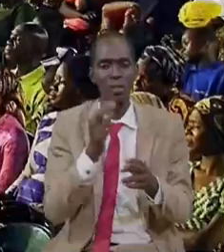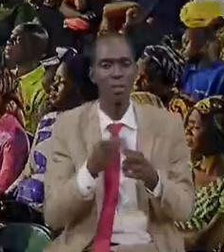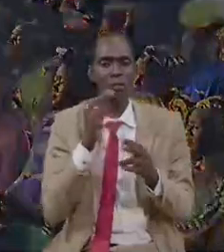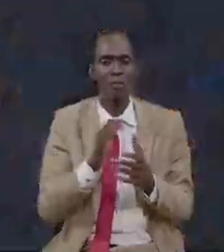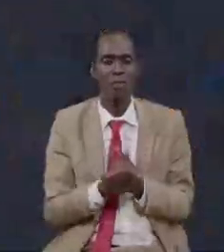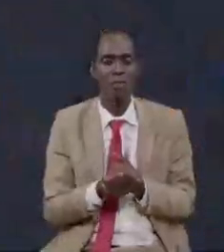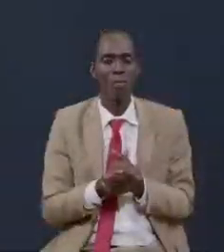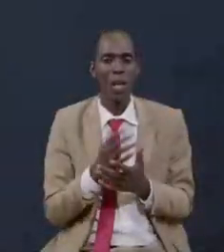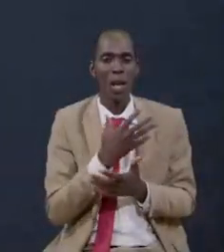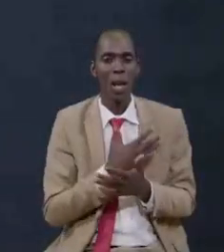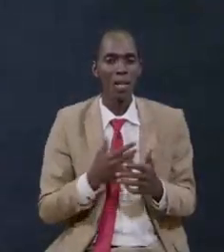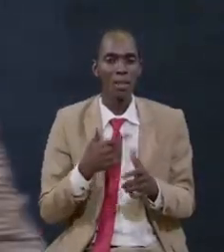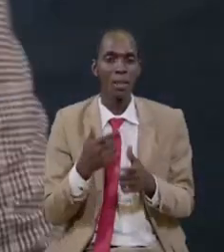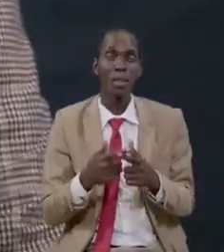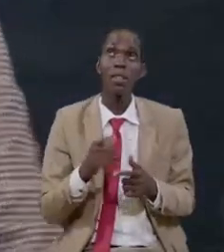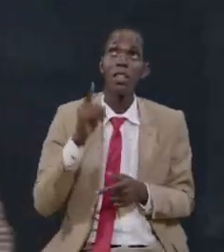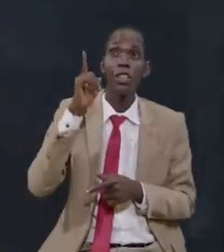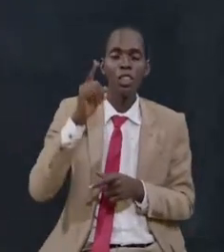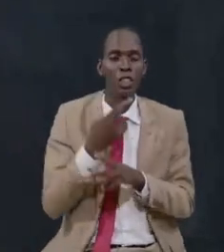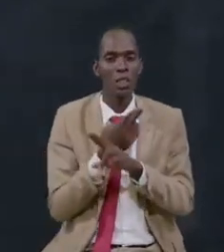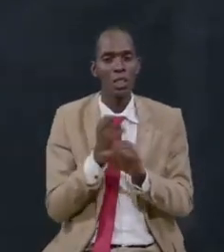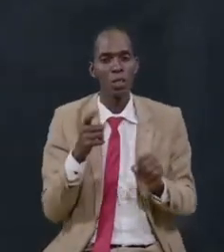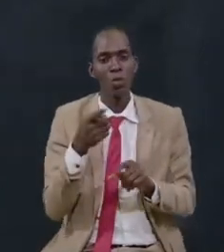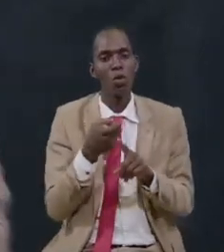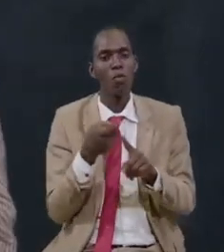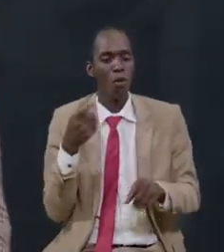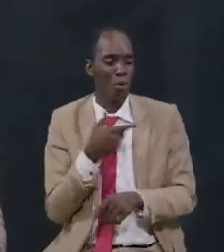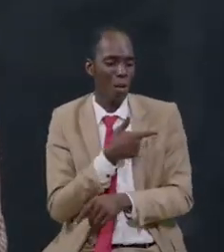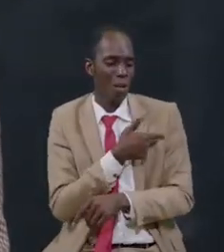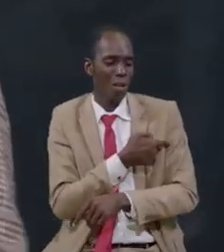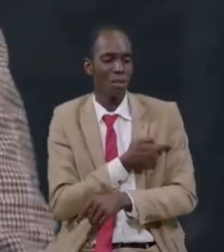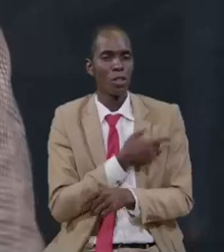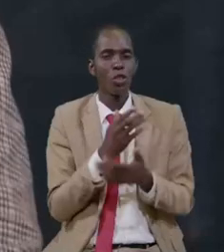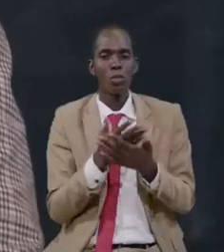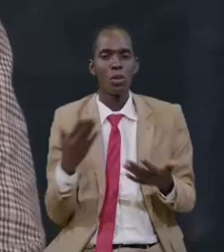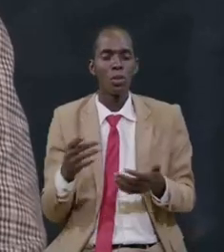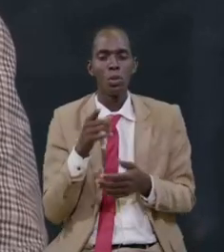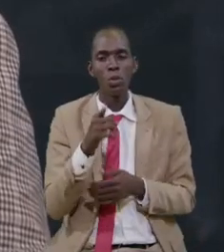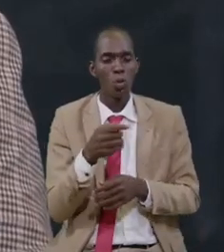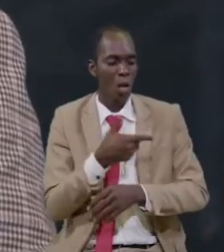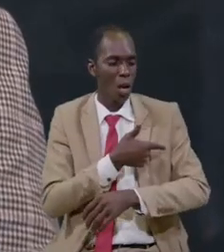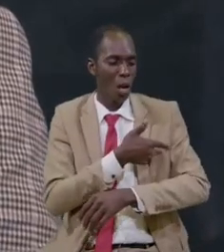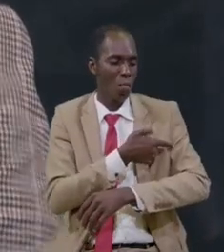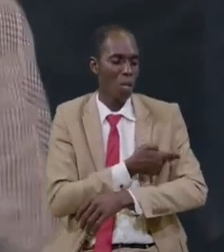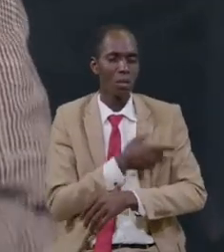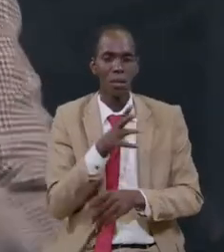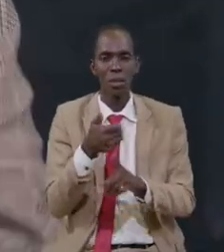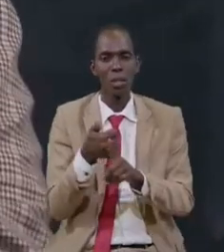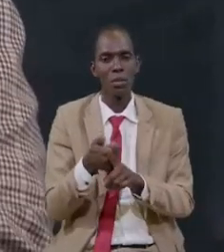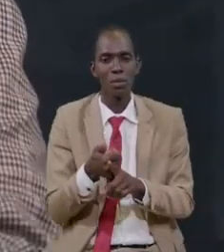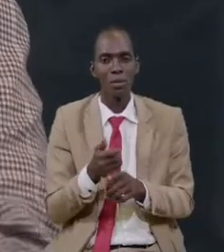Ensuite, il te rachète des substances. Cette chose-là que tu prends, peut-être même que tu t'injectes la chose.